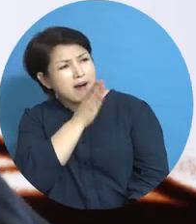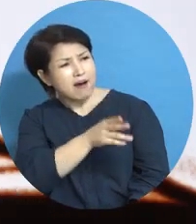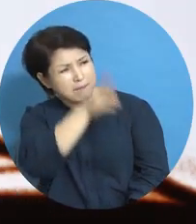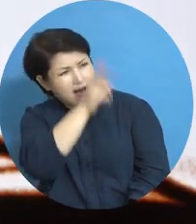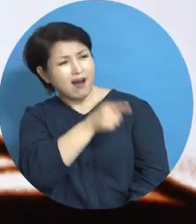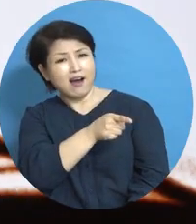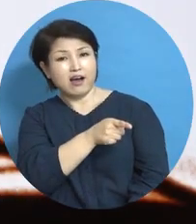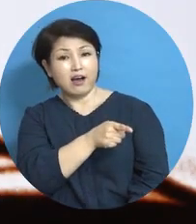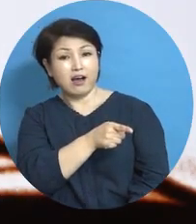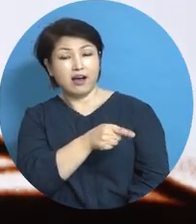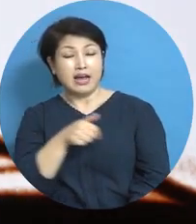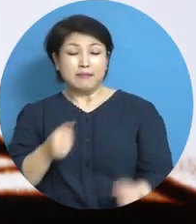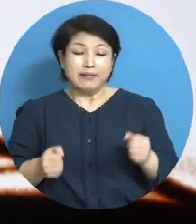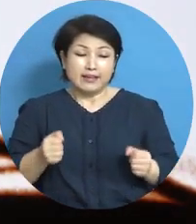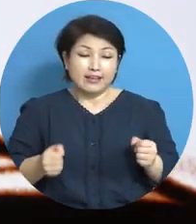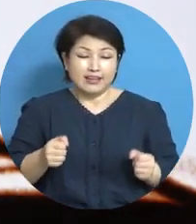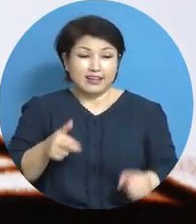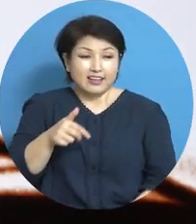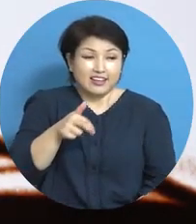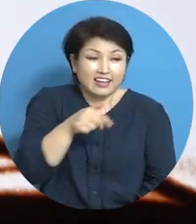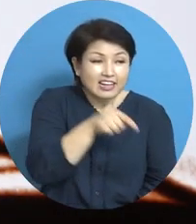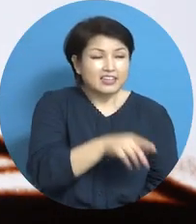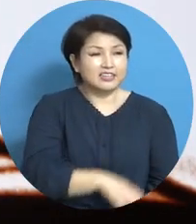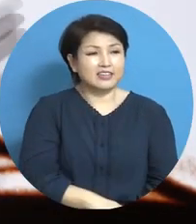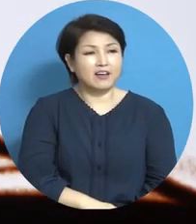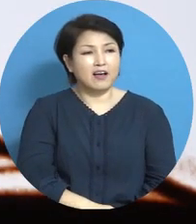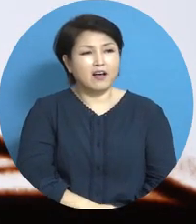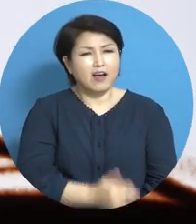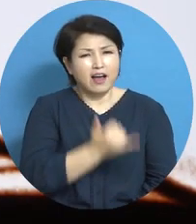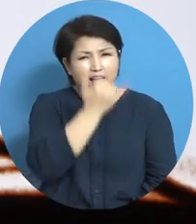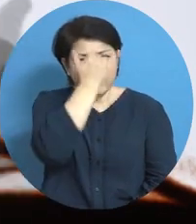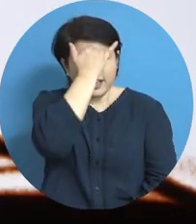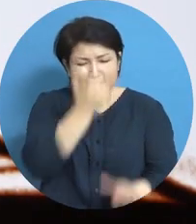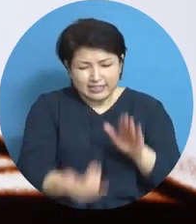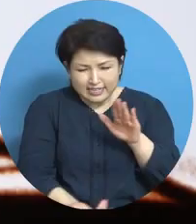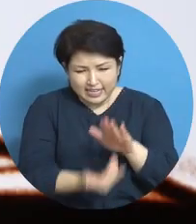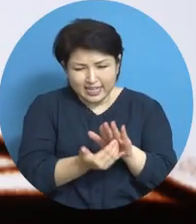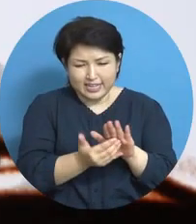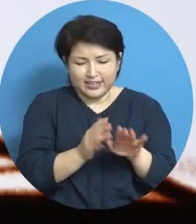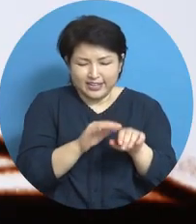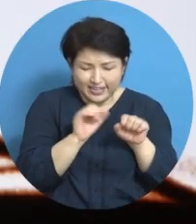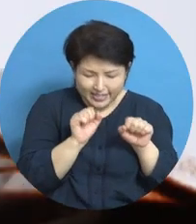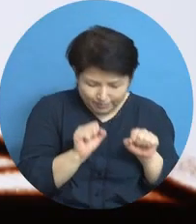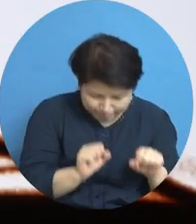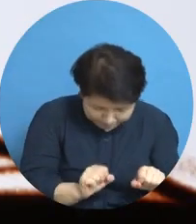생각이 딱 들어가. 가서 최대로 경의를 표하는 인사를 하면서